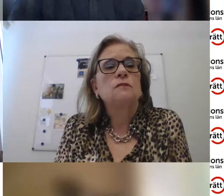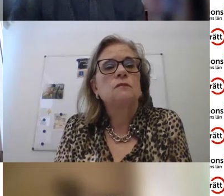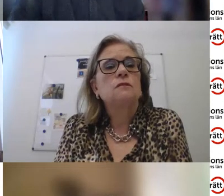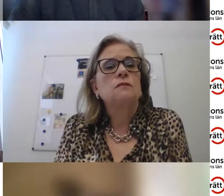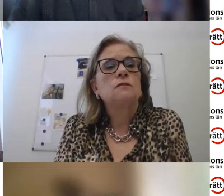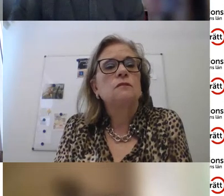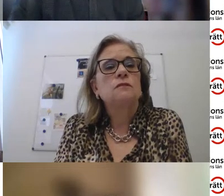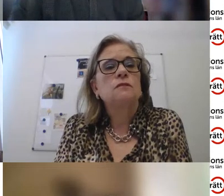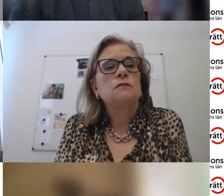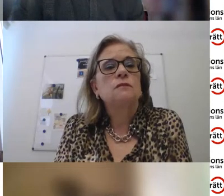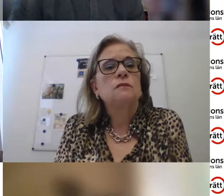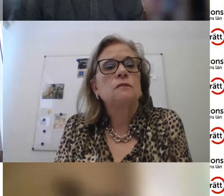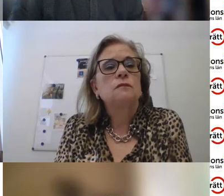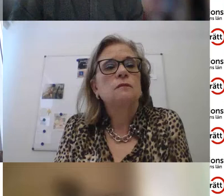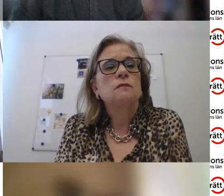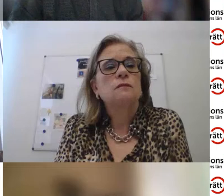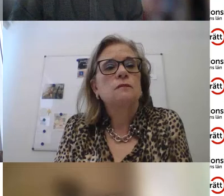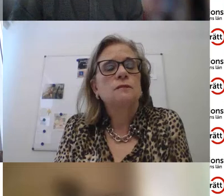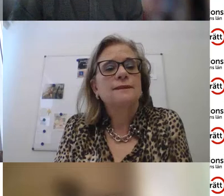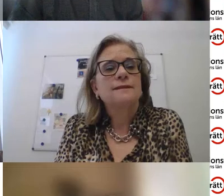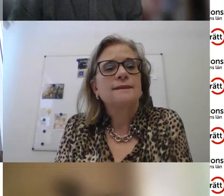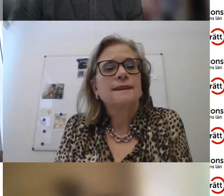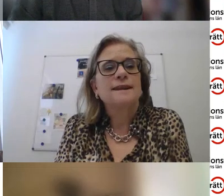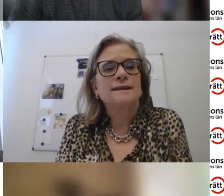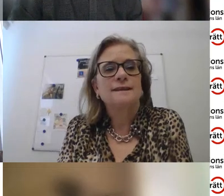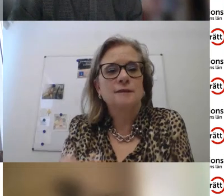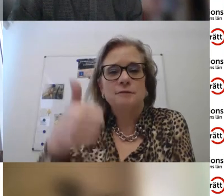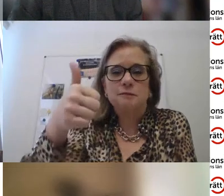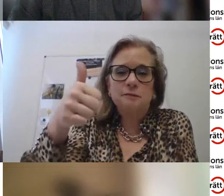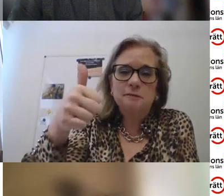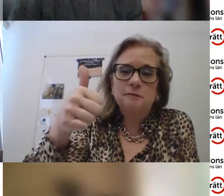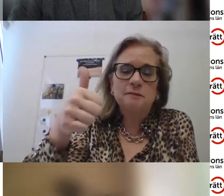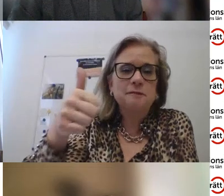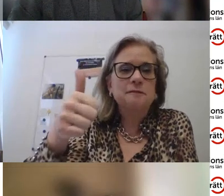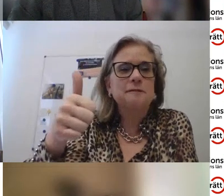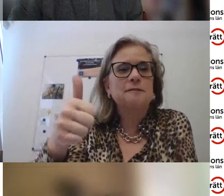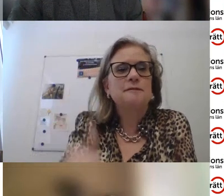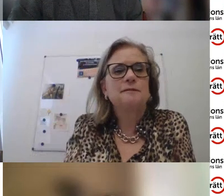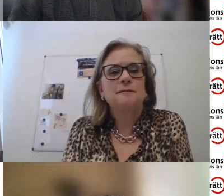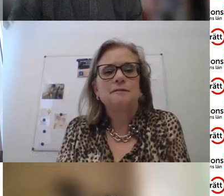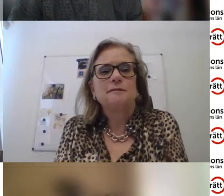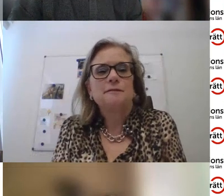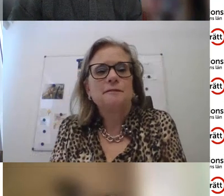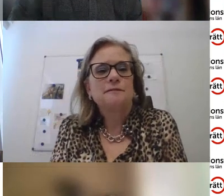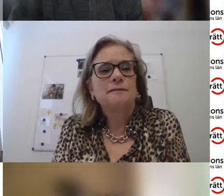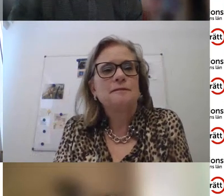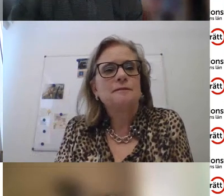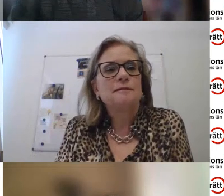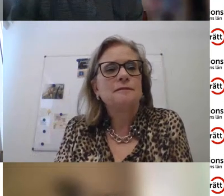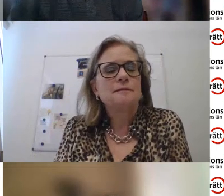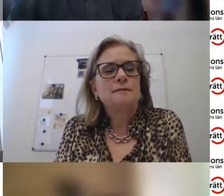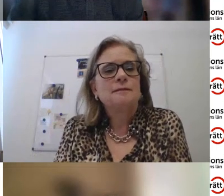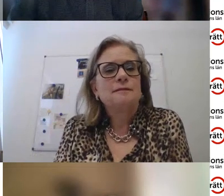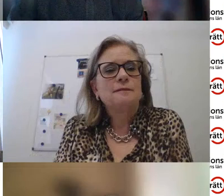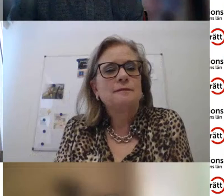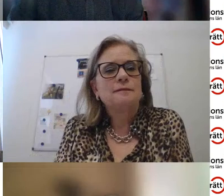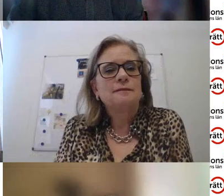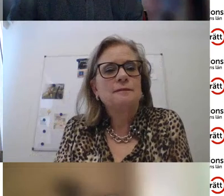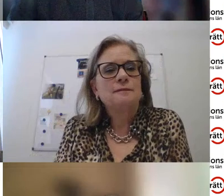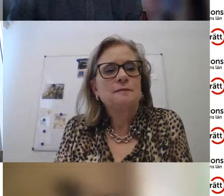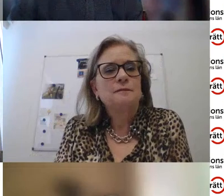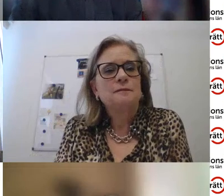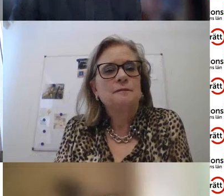hösten ha fysiskt möte med er, så vi kommer att återkomma till er då. Nu har vi några flera snabbfrågor